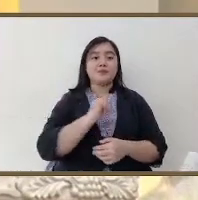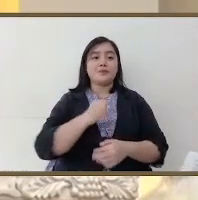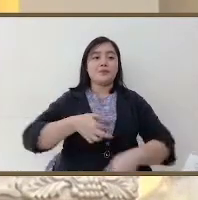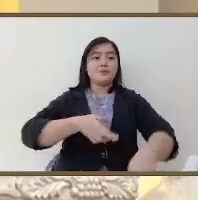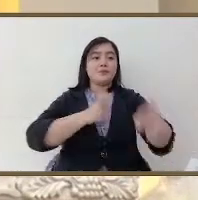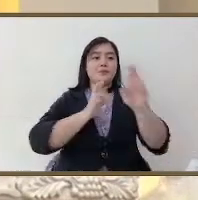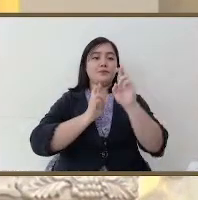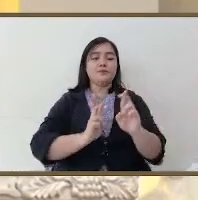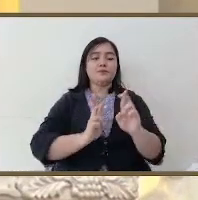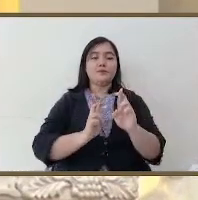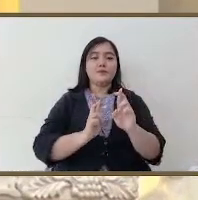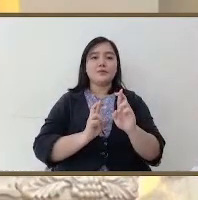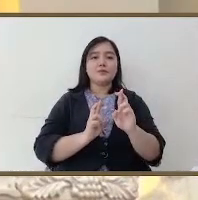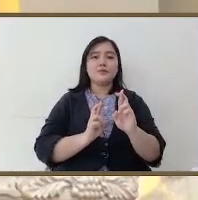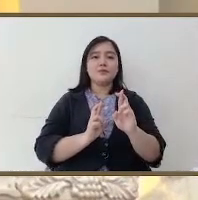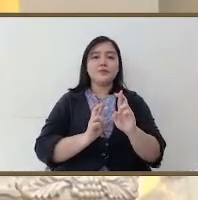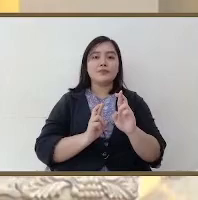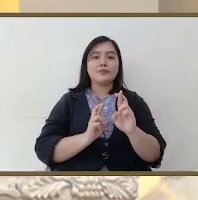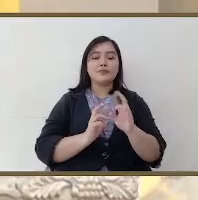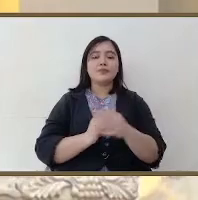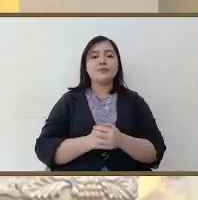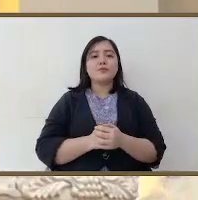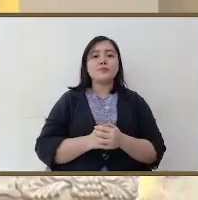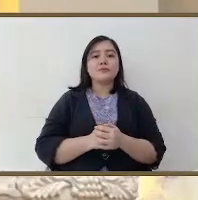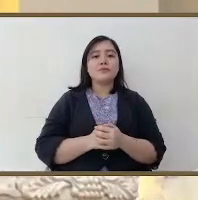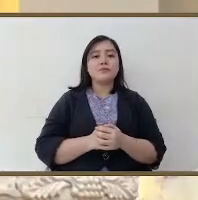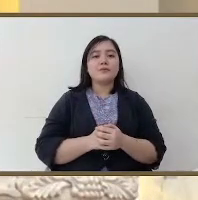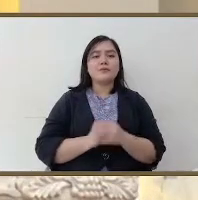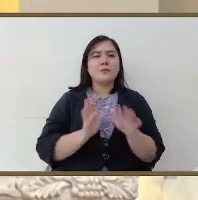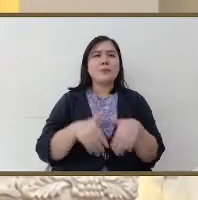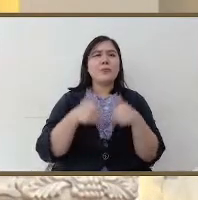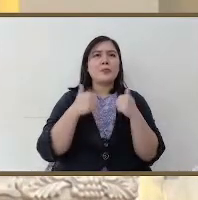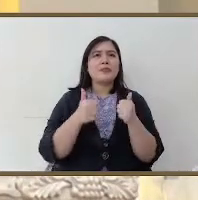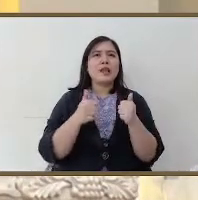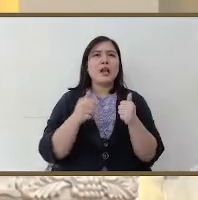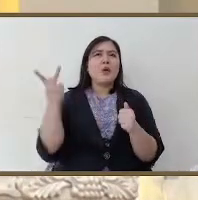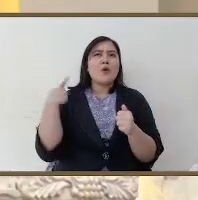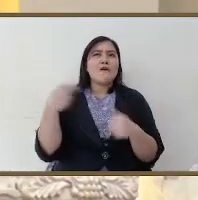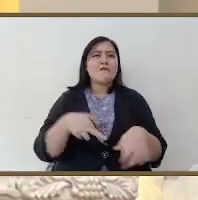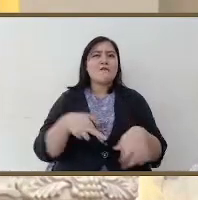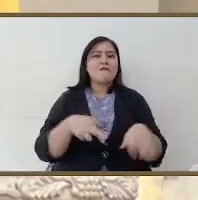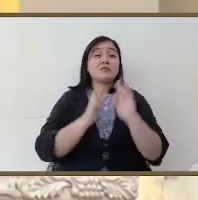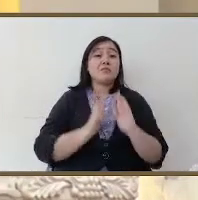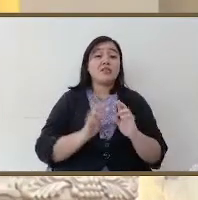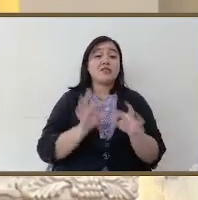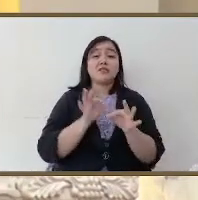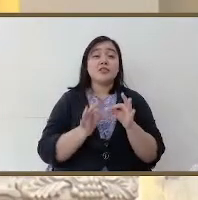Reverence. Pero paano magkakaroon ng reverence, kapatid, kung walang love?